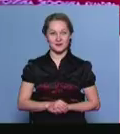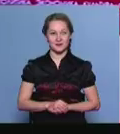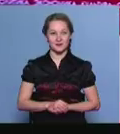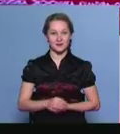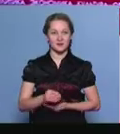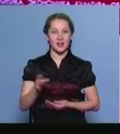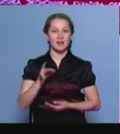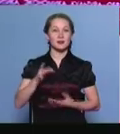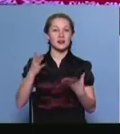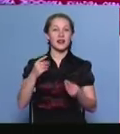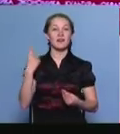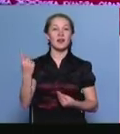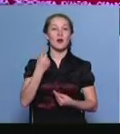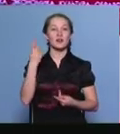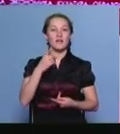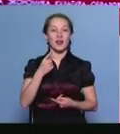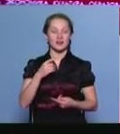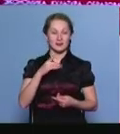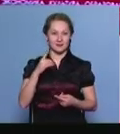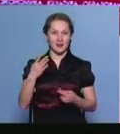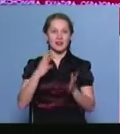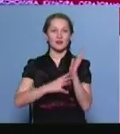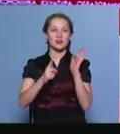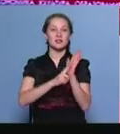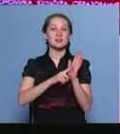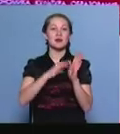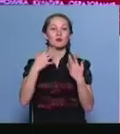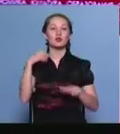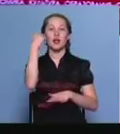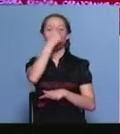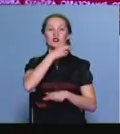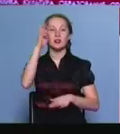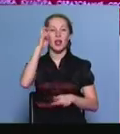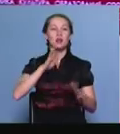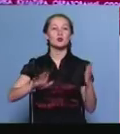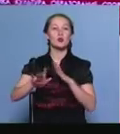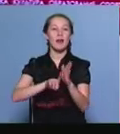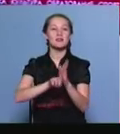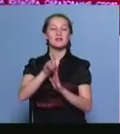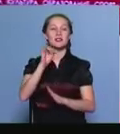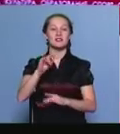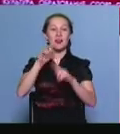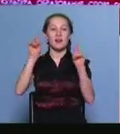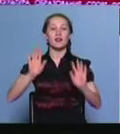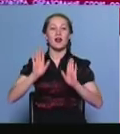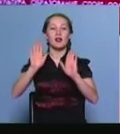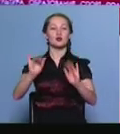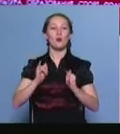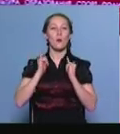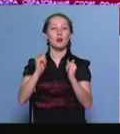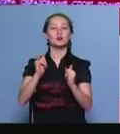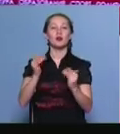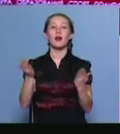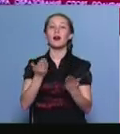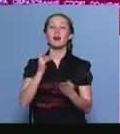Республика в День народного единства отметила 97-ю годовщину государственности. По традиции к празднику обновили доску почета. Чьи имена занесли на этот